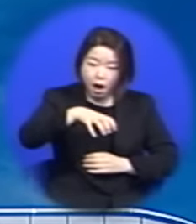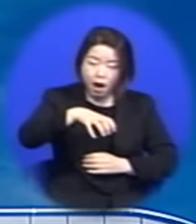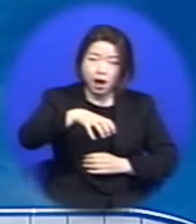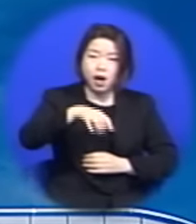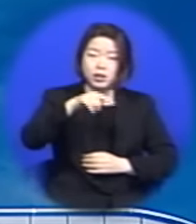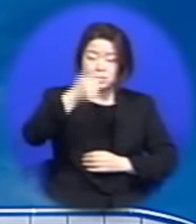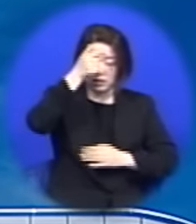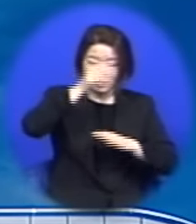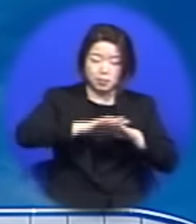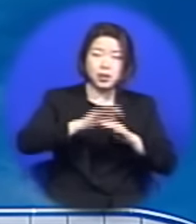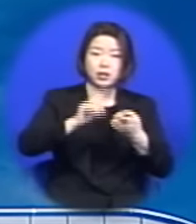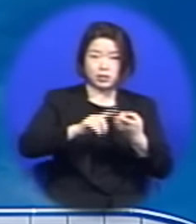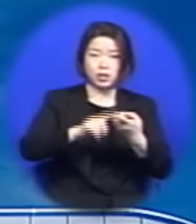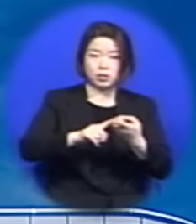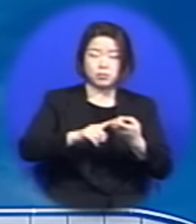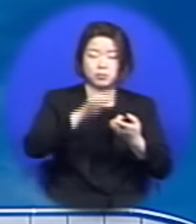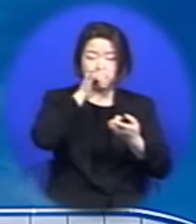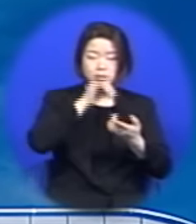예배입니다